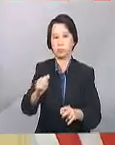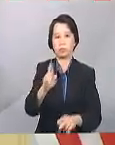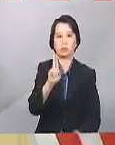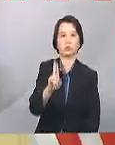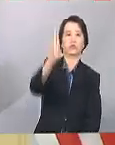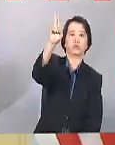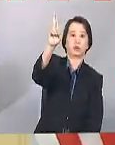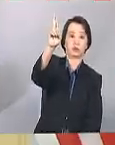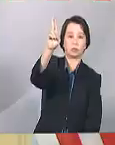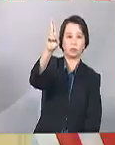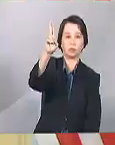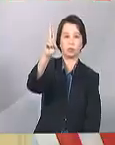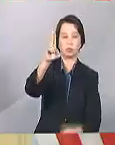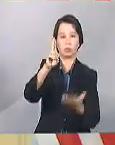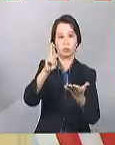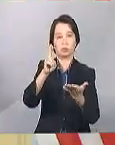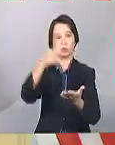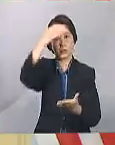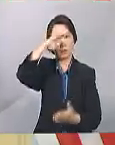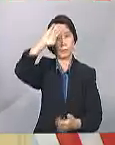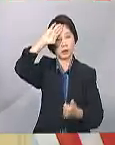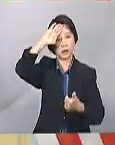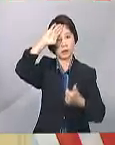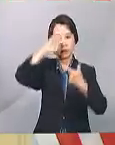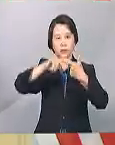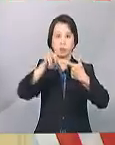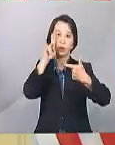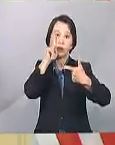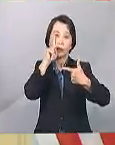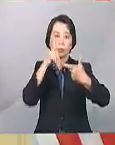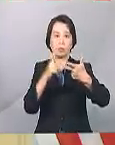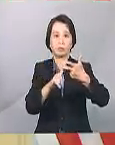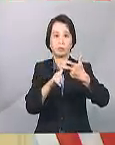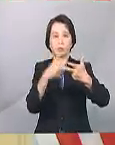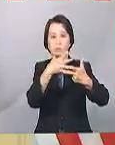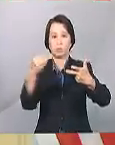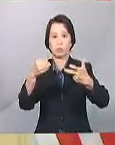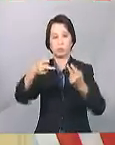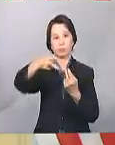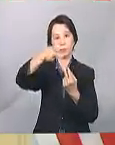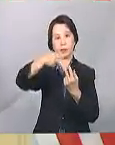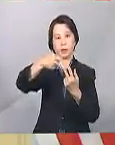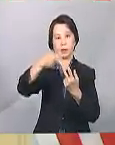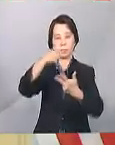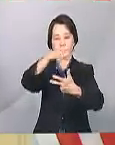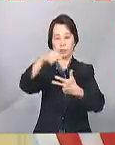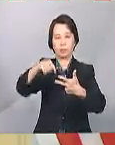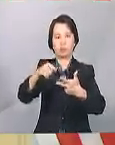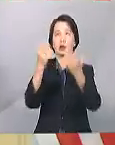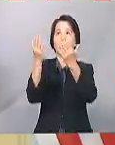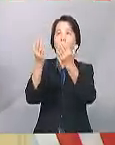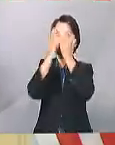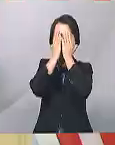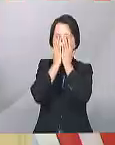utara, iaitu di Perlis, Kedah dan juga Pulau Pinang.